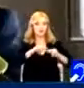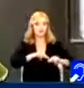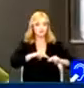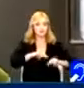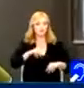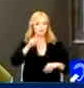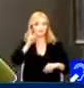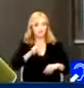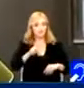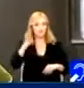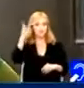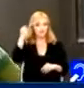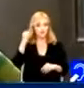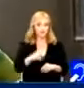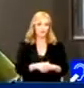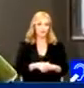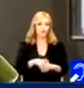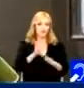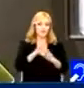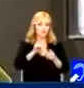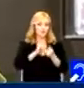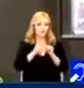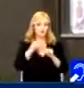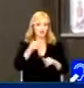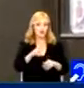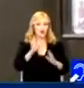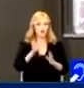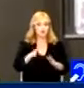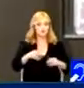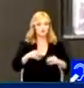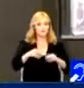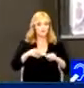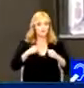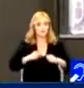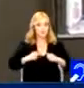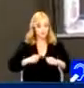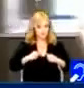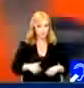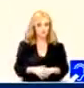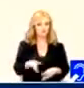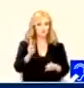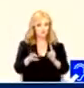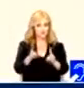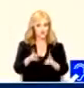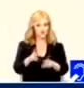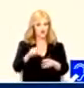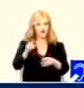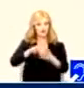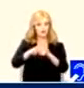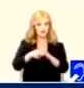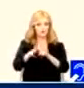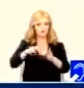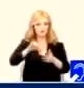duș și 50 de vestiare pentru bărbați, 50 de vestiare pentru doamne. Vor avea posibilitatea să se schimbe. În această încăpere va